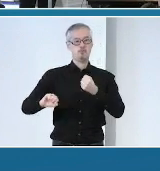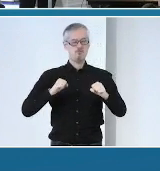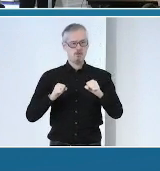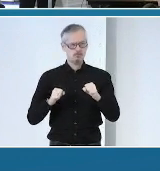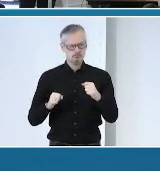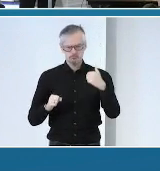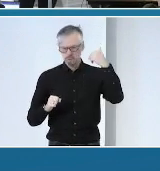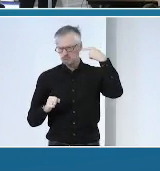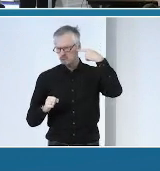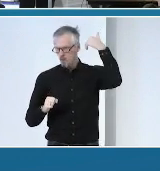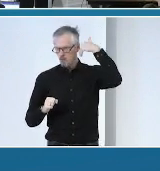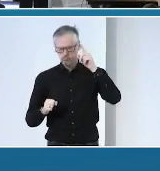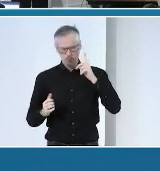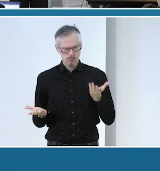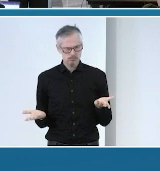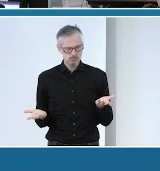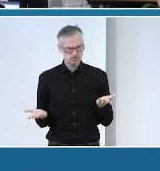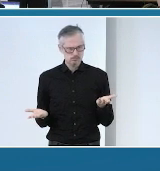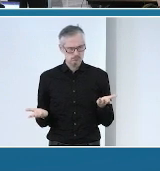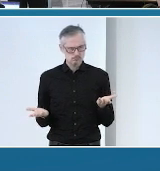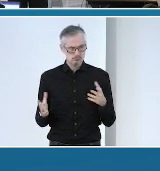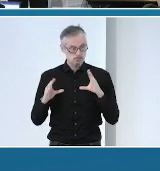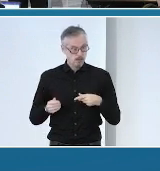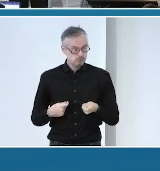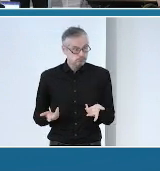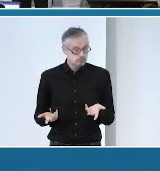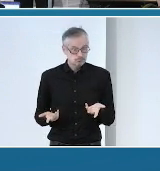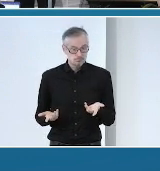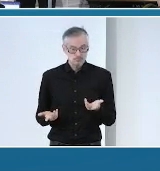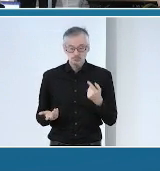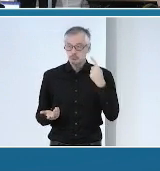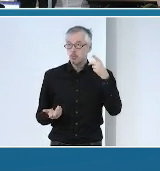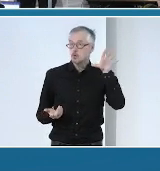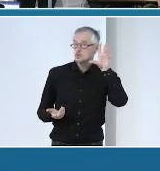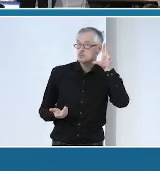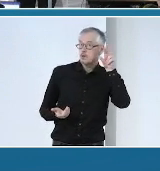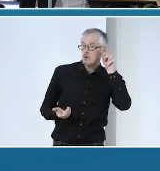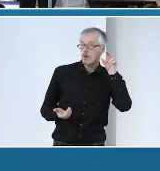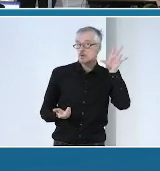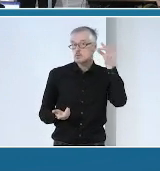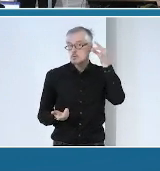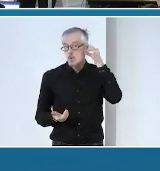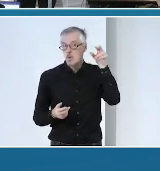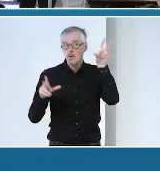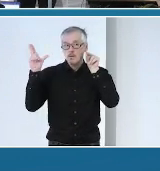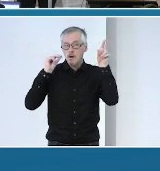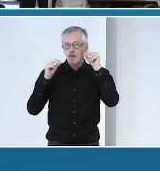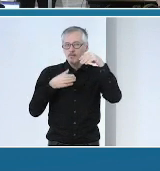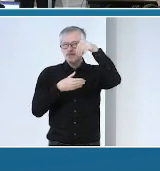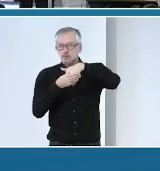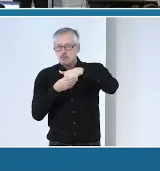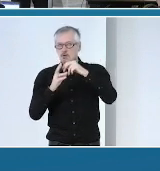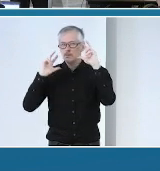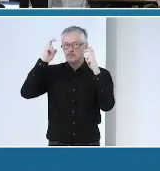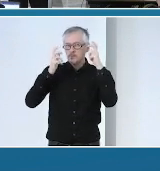l'oreille. Bon. Et quel est le lien avec l'écoute, avec le son? Et alors on pense que, enfin on fait plus que